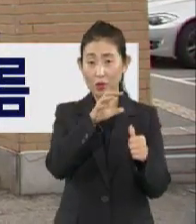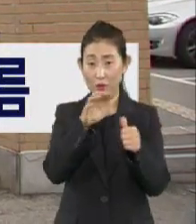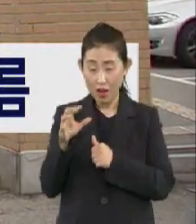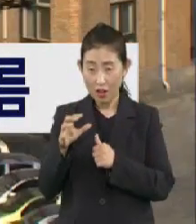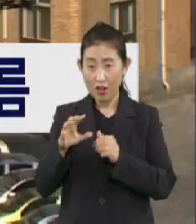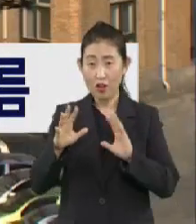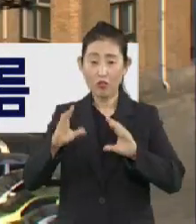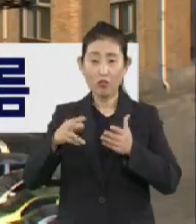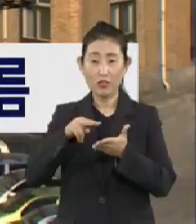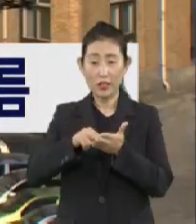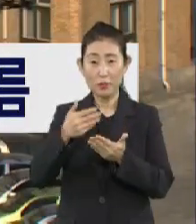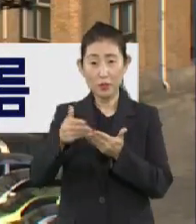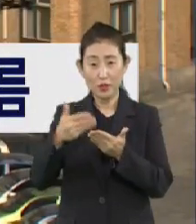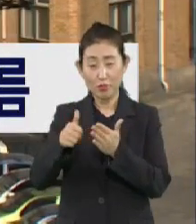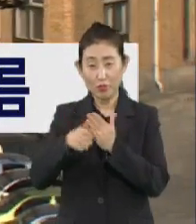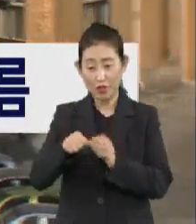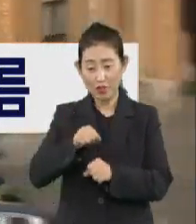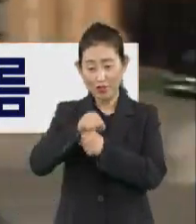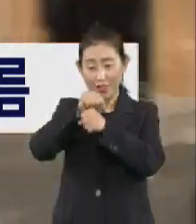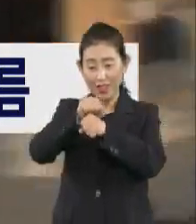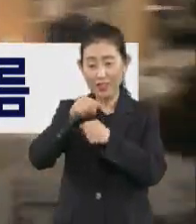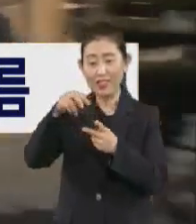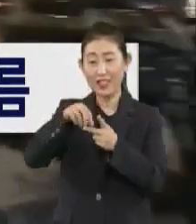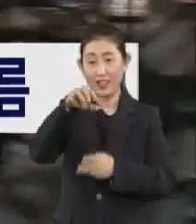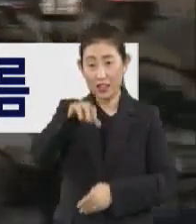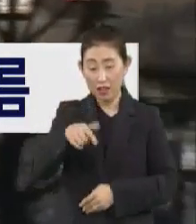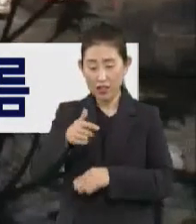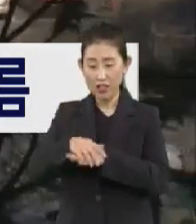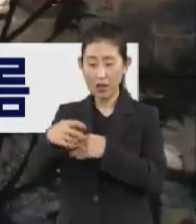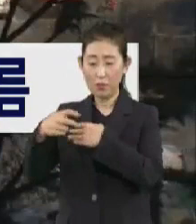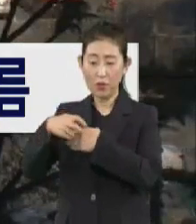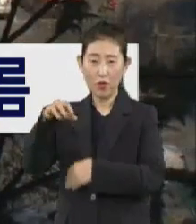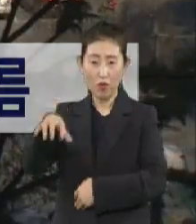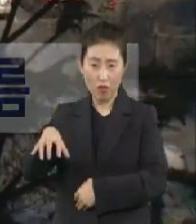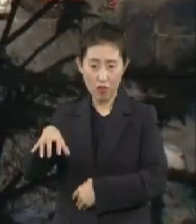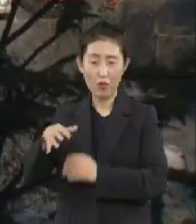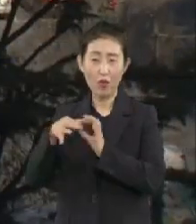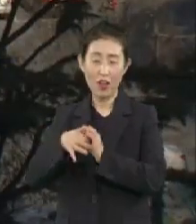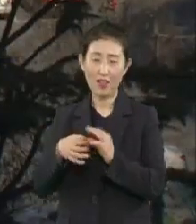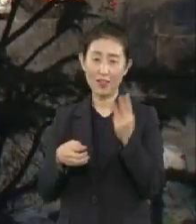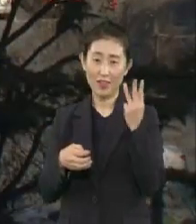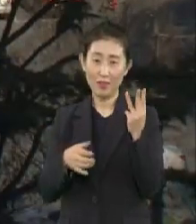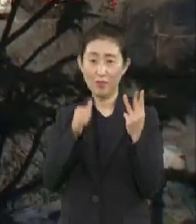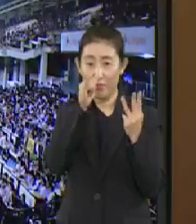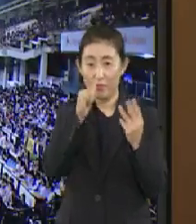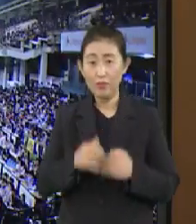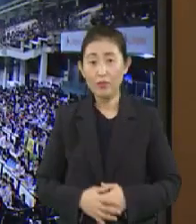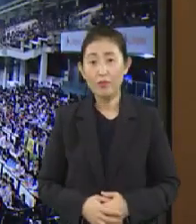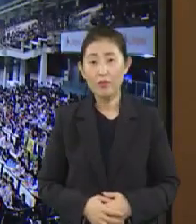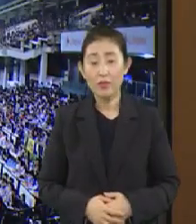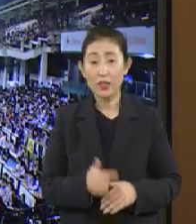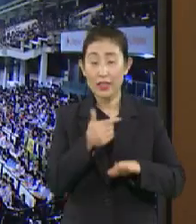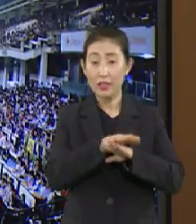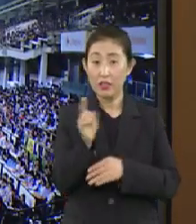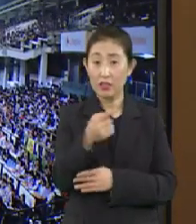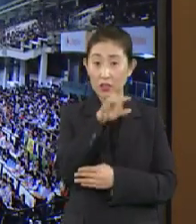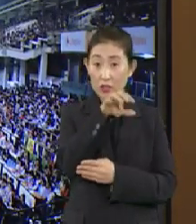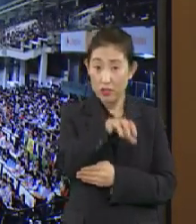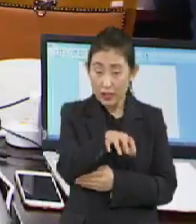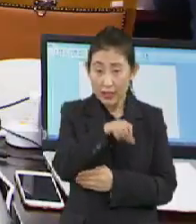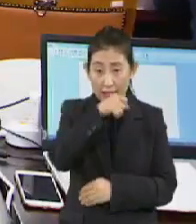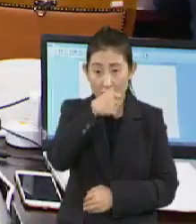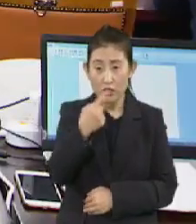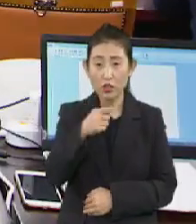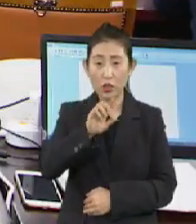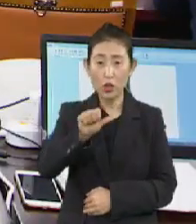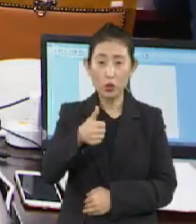활용한 국립미술품 수장보존센터, 대전의료원 연구용역비 확보 등이 관건입니다. 대전 베이스볼